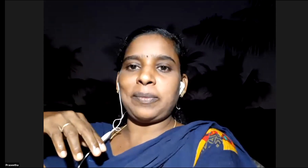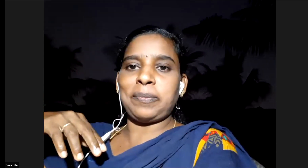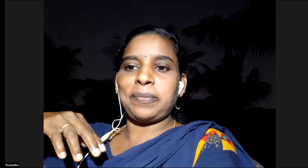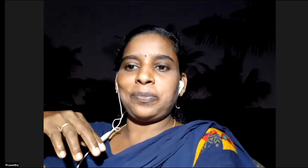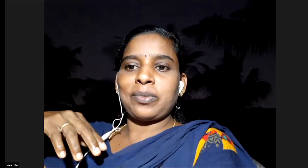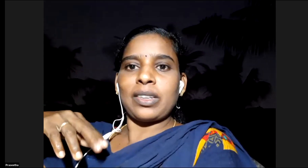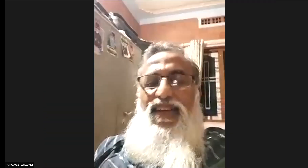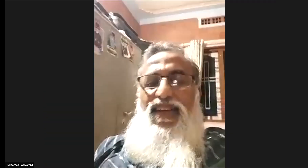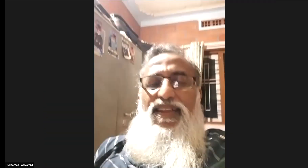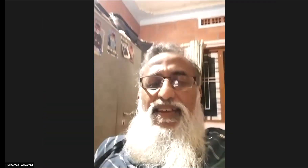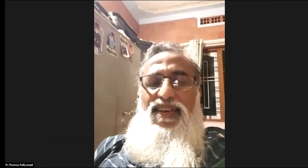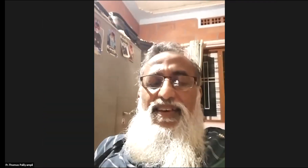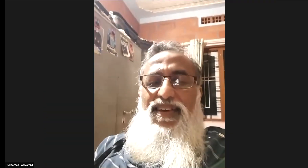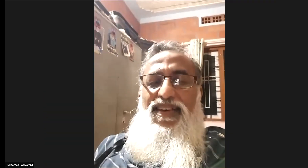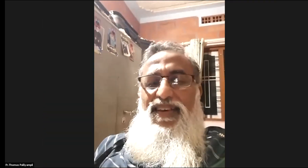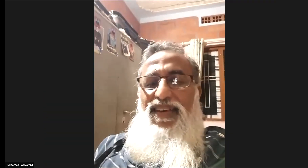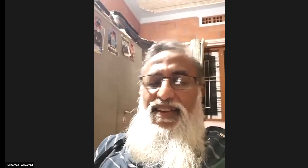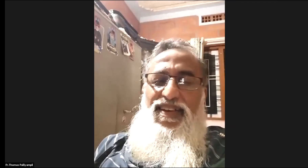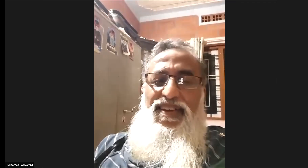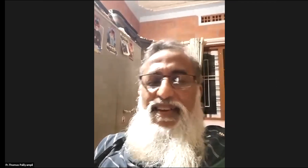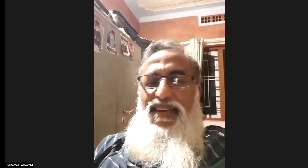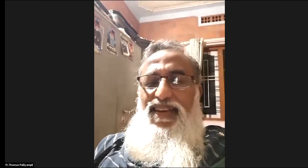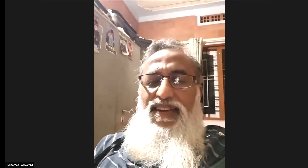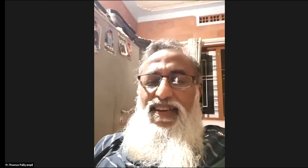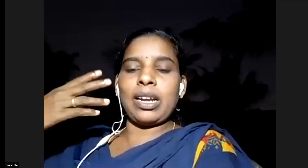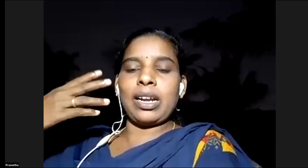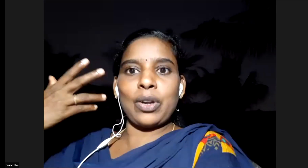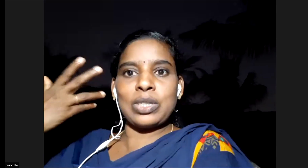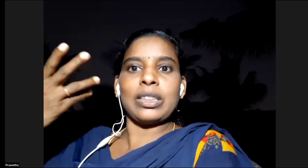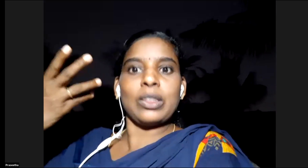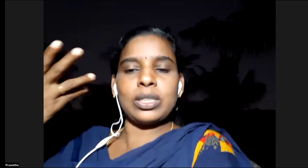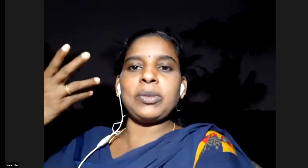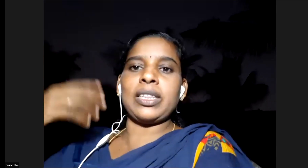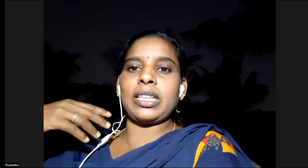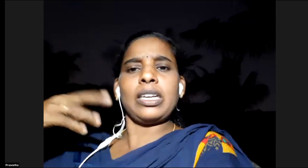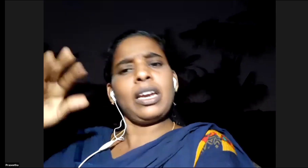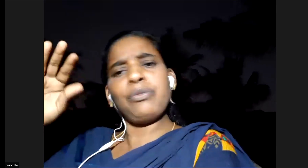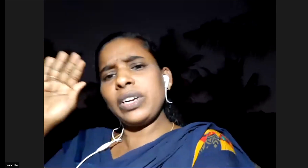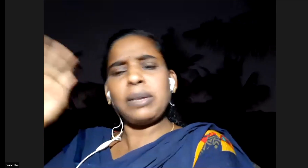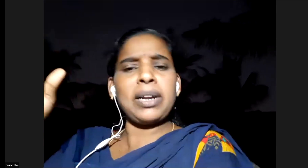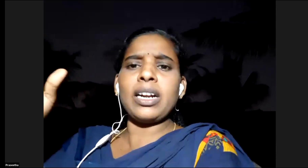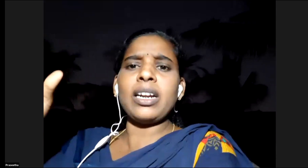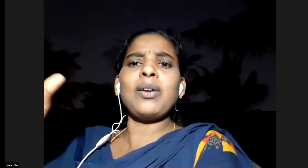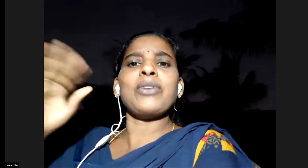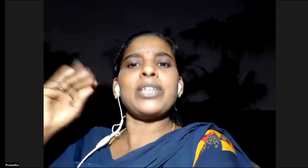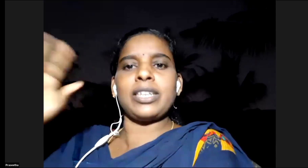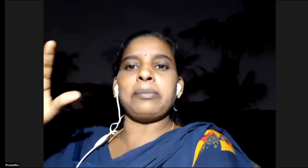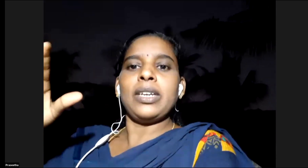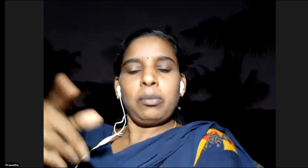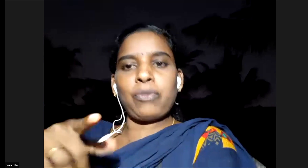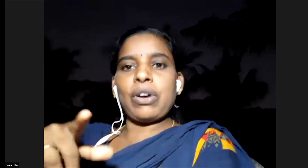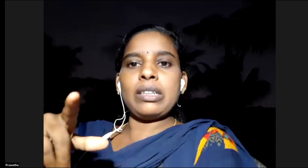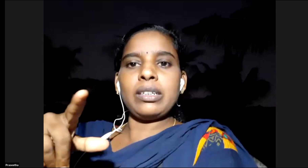ഫേസ്. അതാണ് അതിന്റെ ഒരു ഒരു ഗുണം, അല്ലെങ്കിൽ അവരുടെ ഒരു സന്തോഷം എന്ന് പറയുന്നത് അതാണ്. എവിടെ നമ്മളെ കണ്ടാലും അവര്